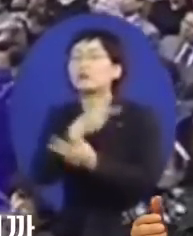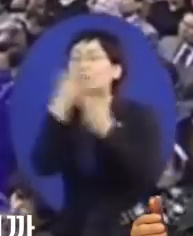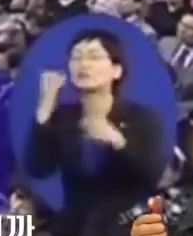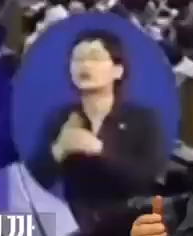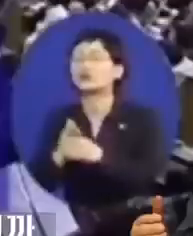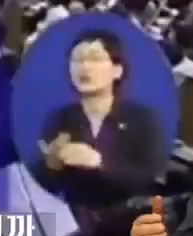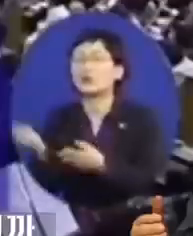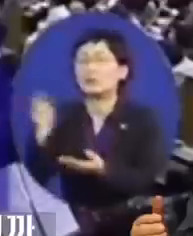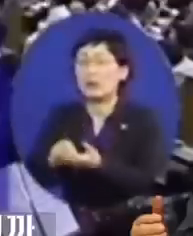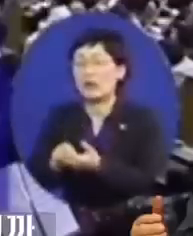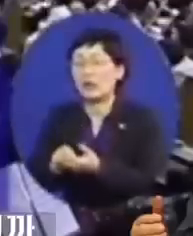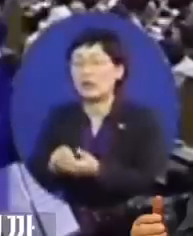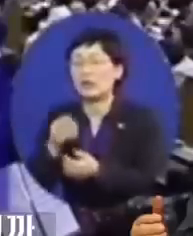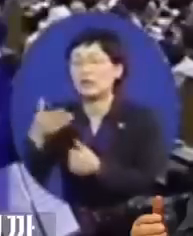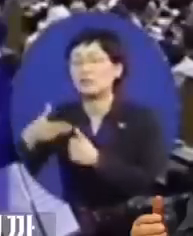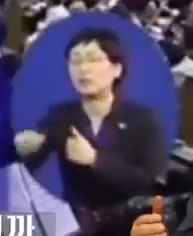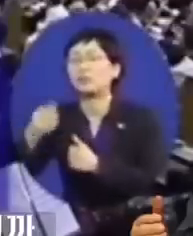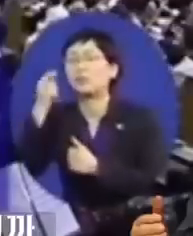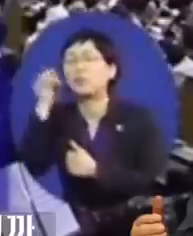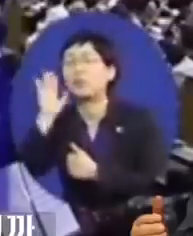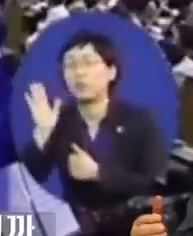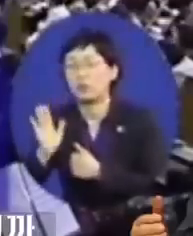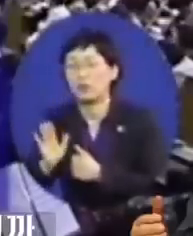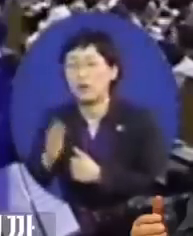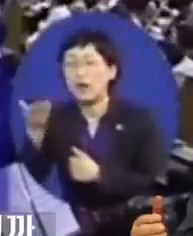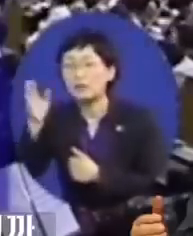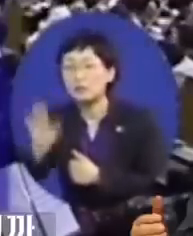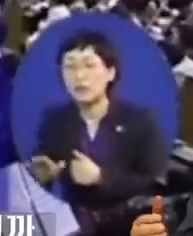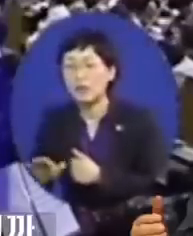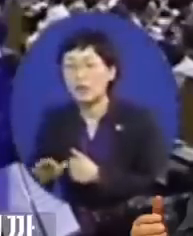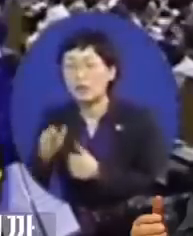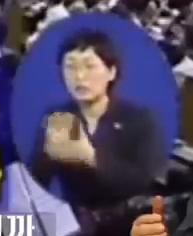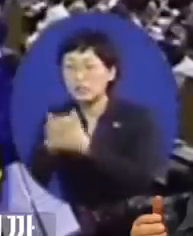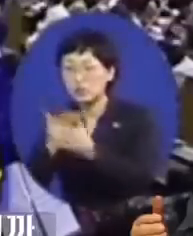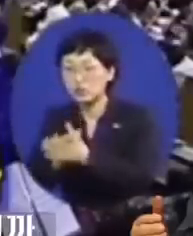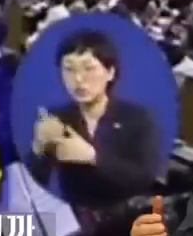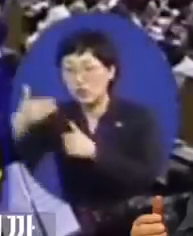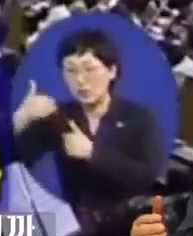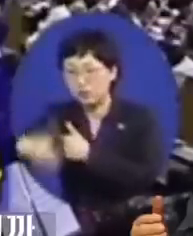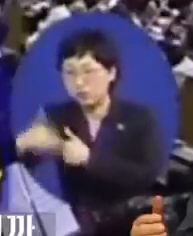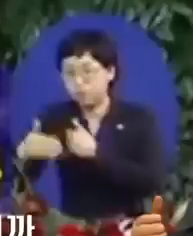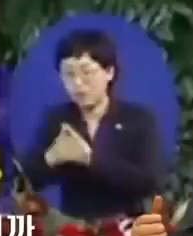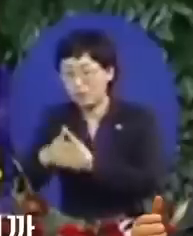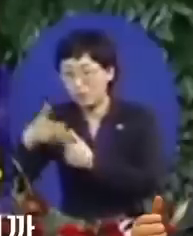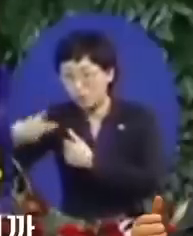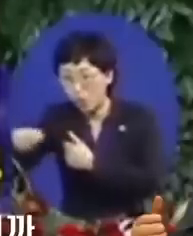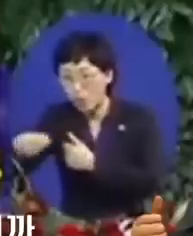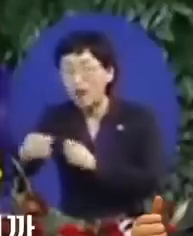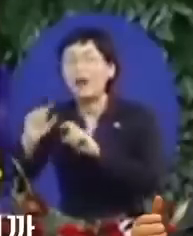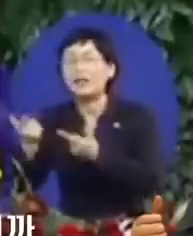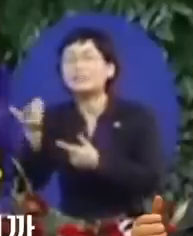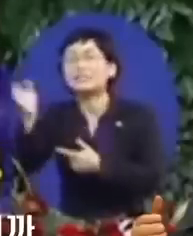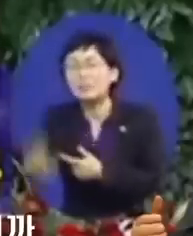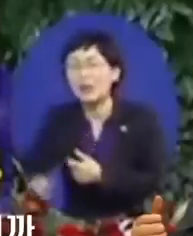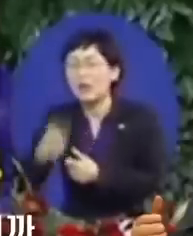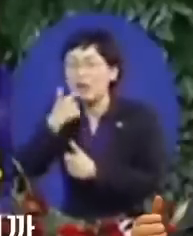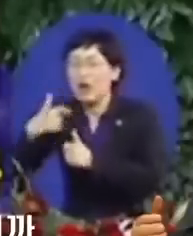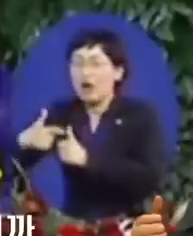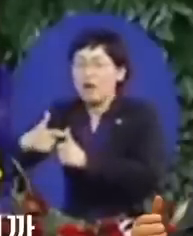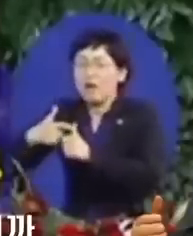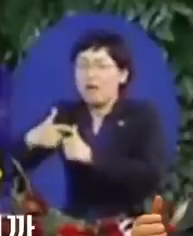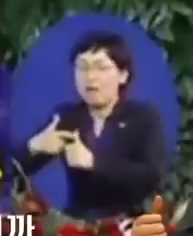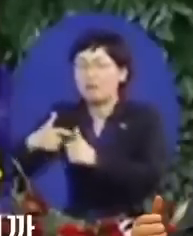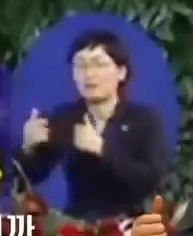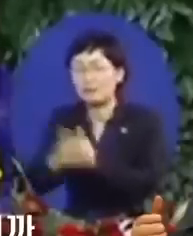없노라 하겠느냐. 내가 너에게 말하니 비록 벗됨으로 인하여는 일어나서 주지 아니할지라도 그가 강청함을 인하여